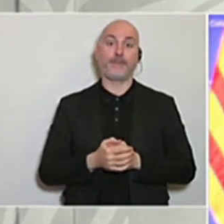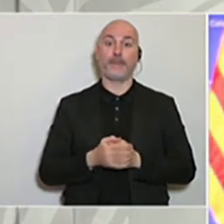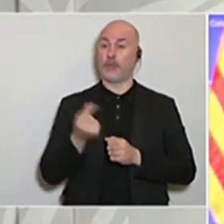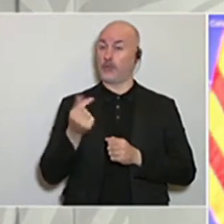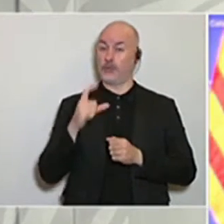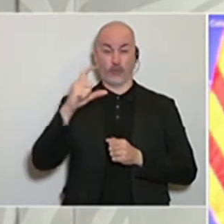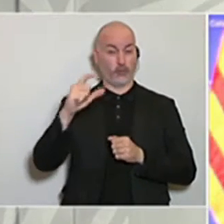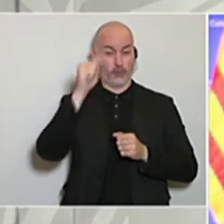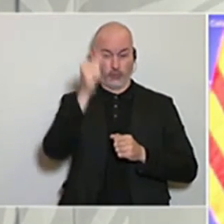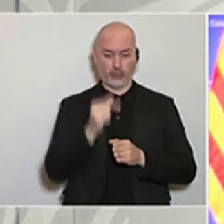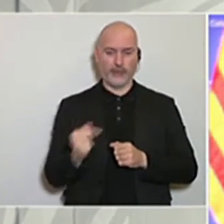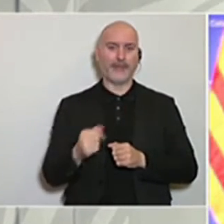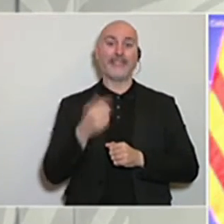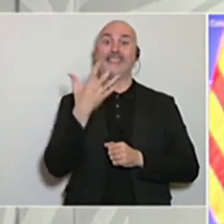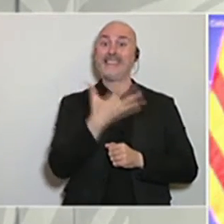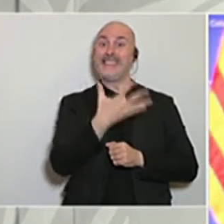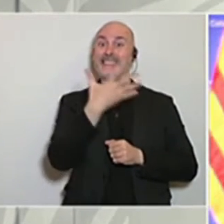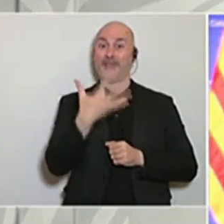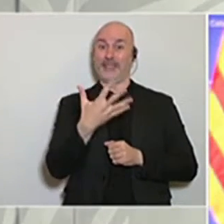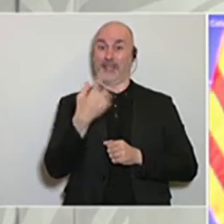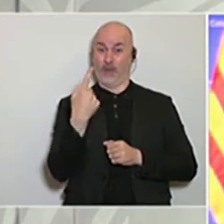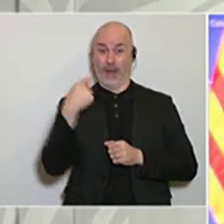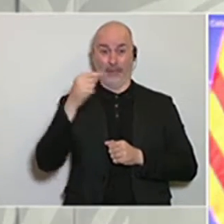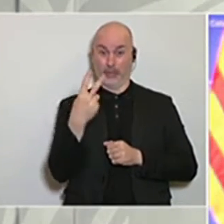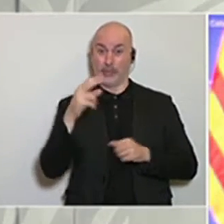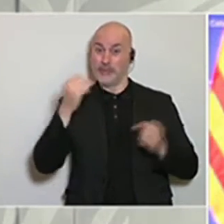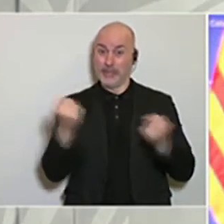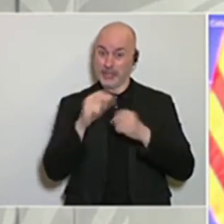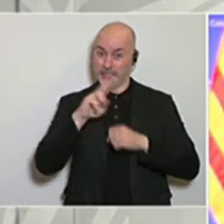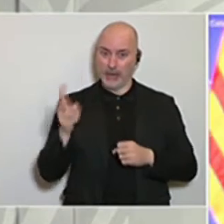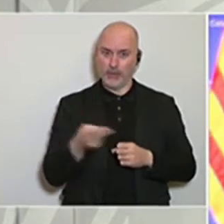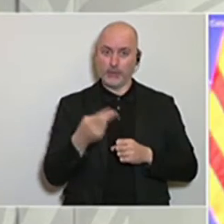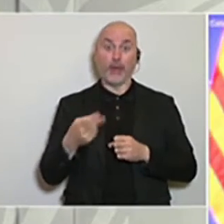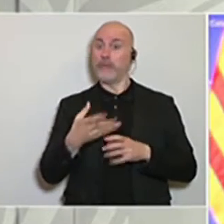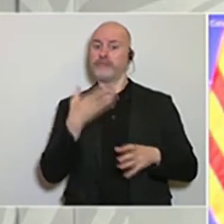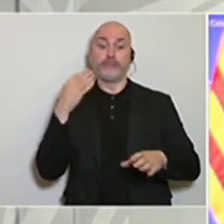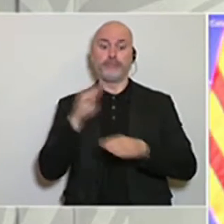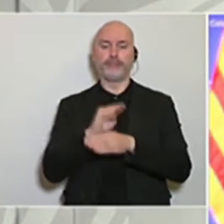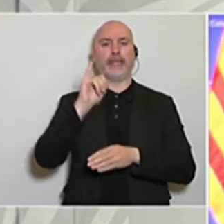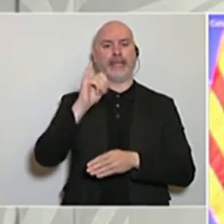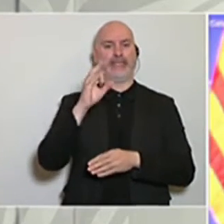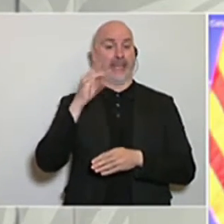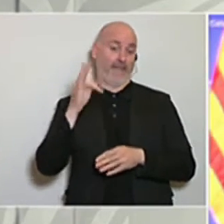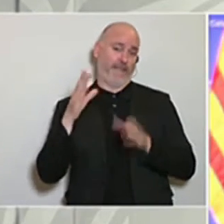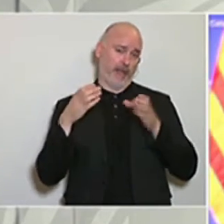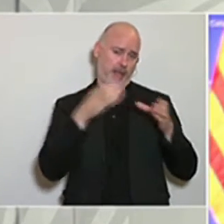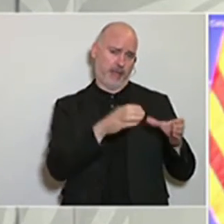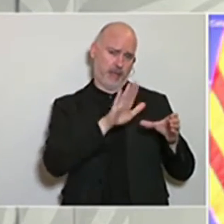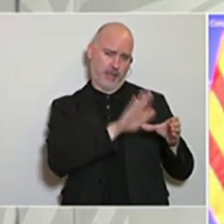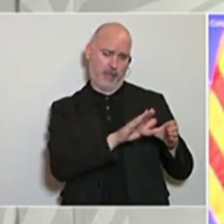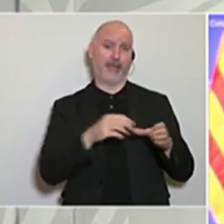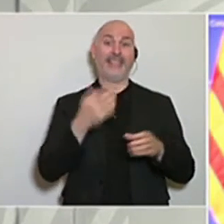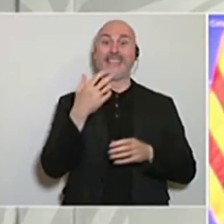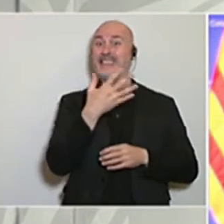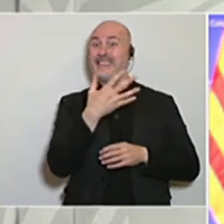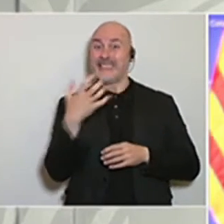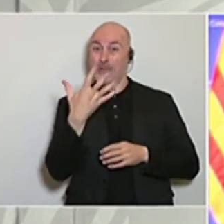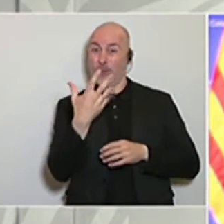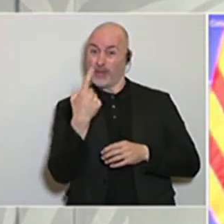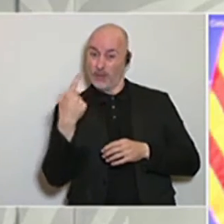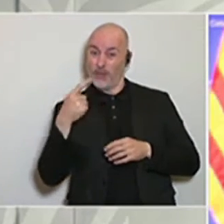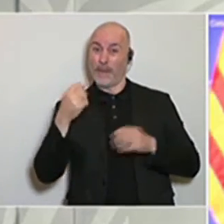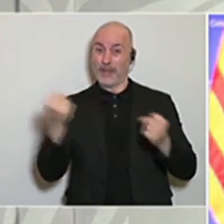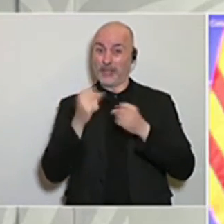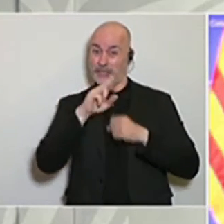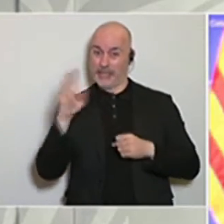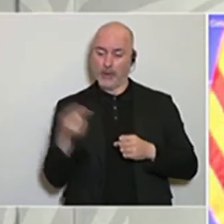total, 551,2 milions d'euros s'han formalitzat a través de l'ICF i 151,1 milions s'ha